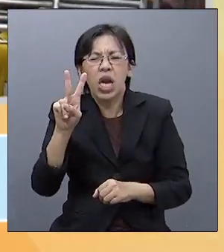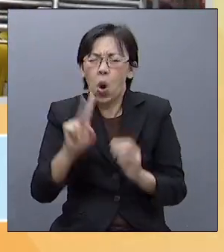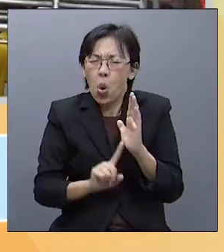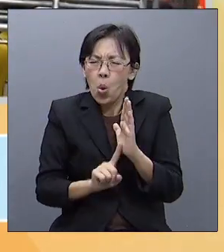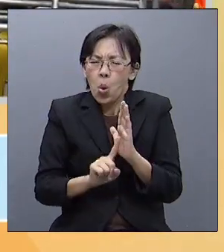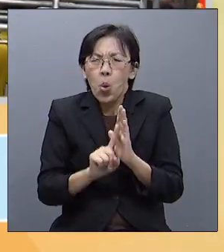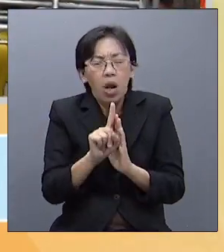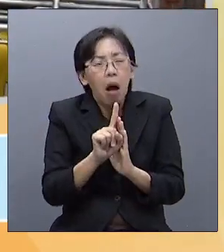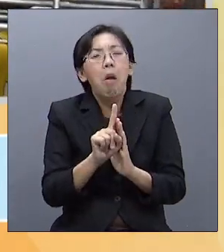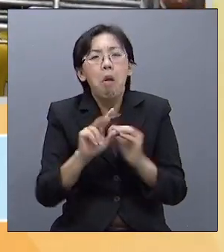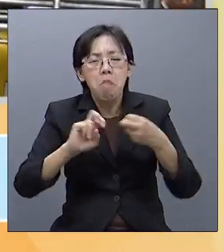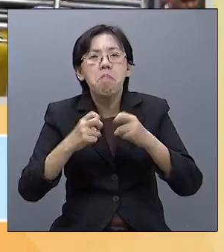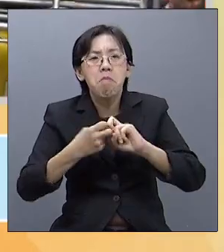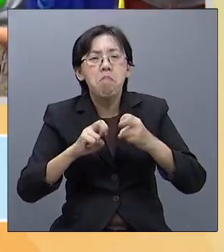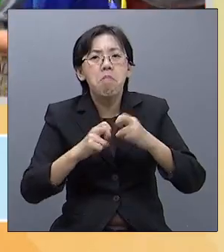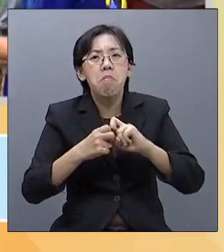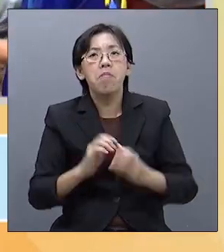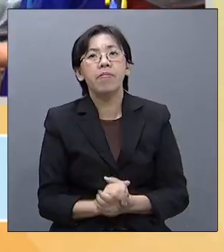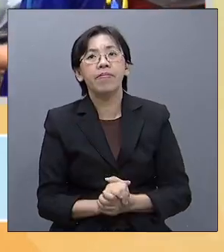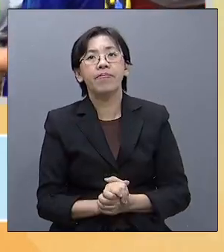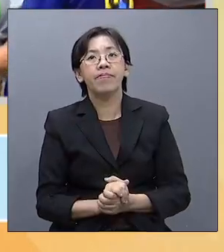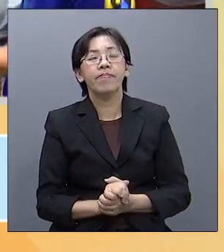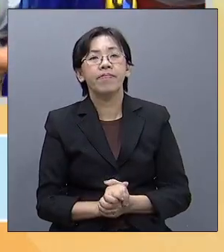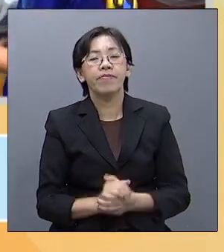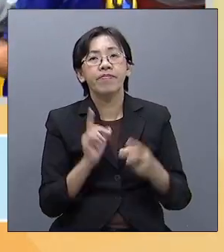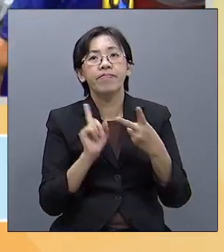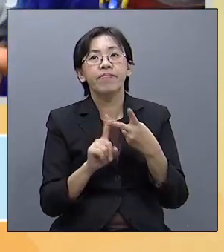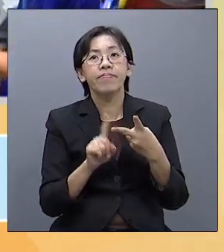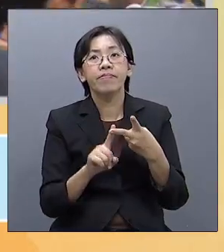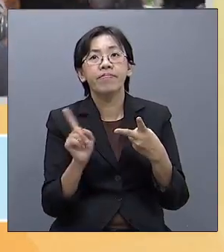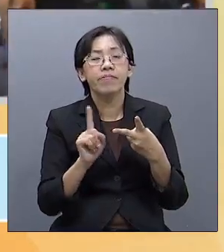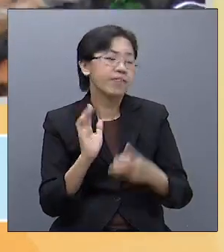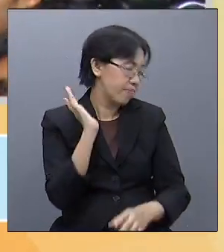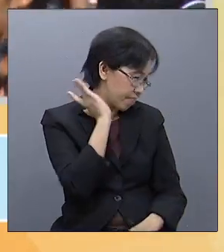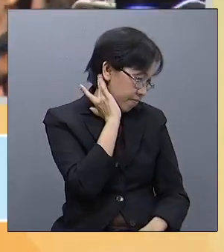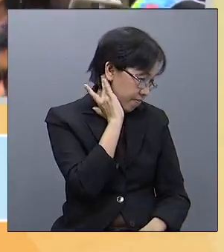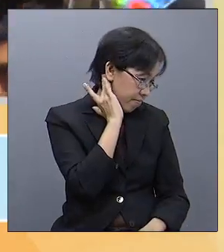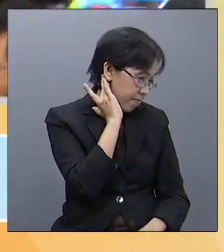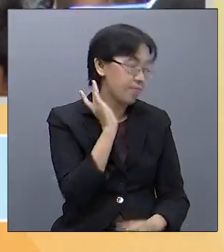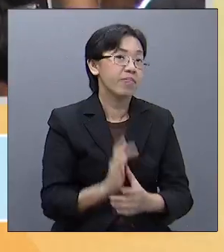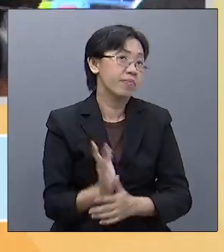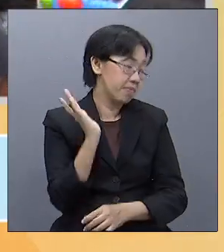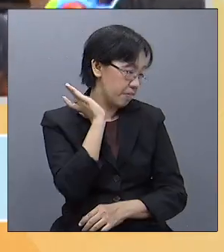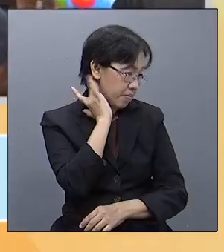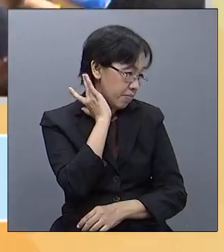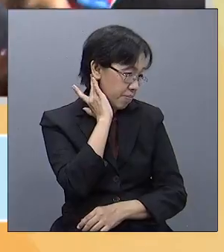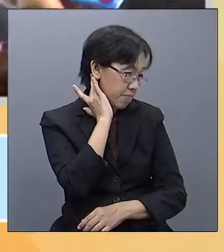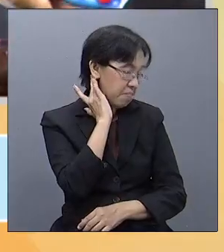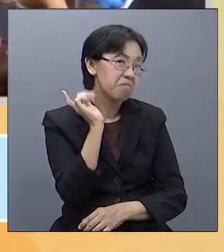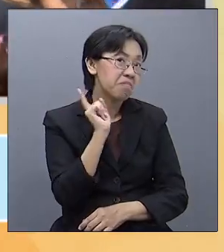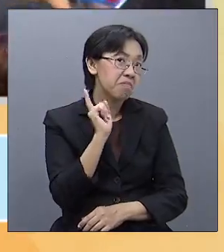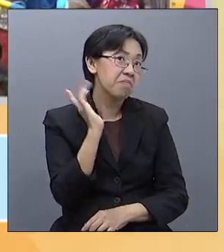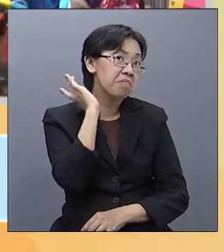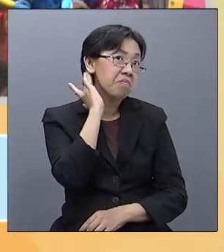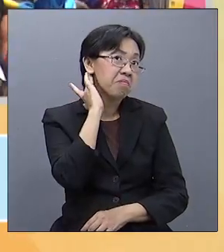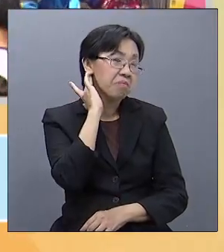ก็มีปัญหามากเลยนะฮะแล้วก็เรื่องของตรงหลังหูด้วยนะครับซึ่งหลังหูเนี่ยมักจะเป็นจุดที่เรามัก